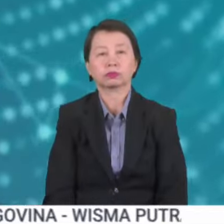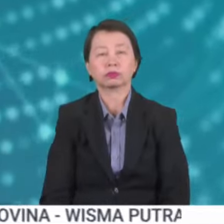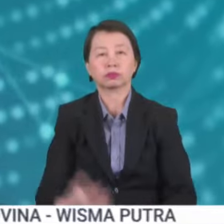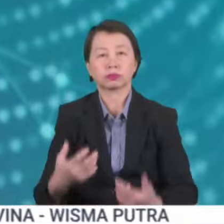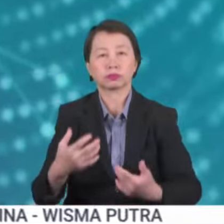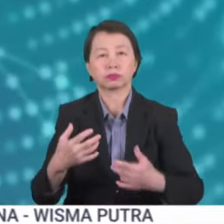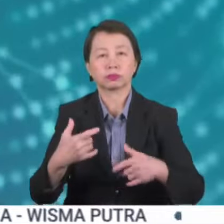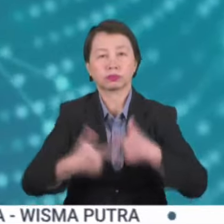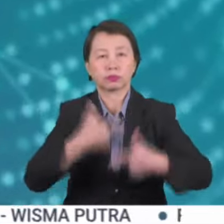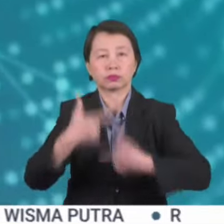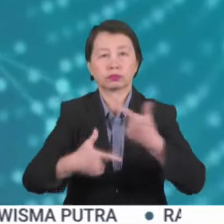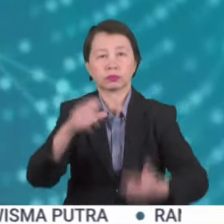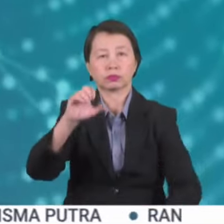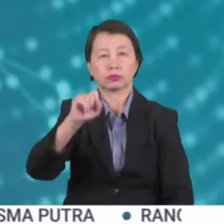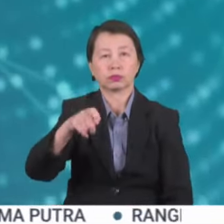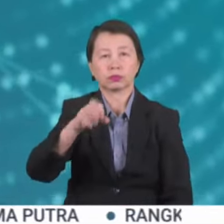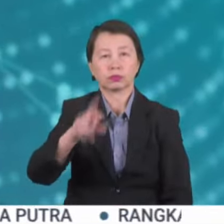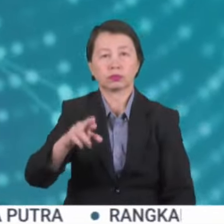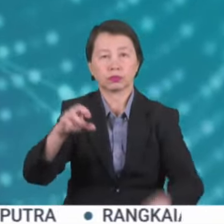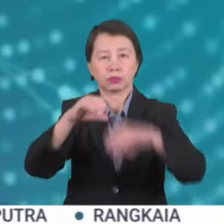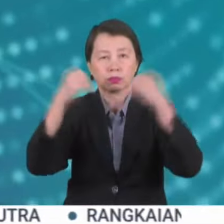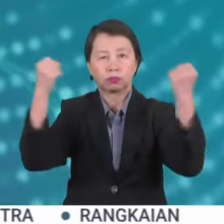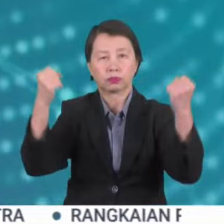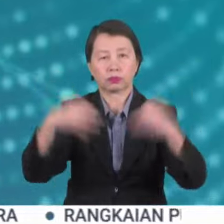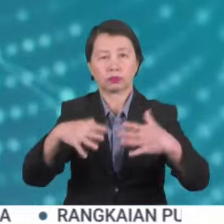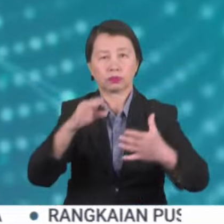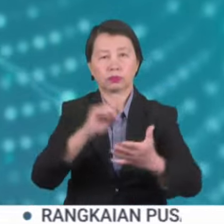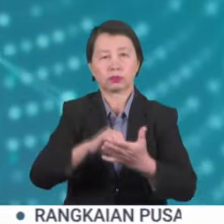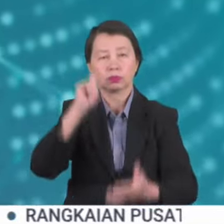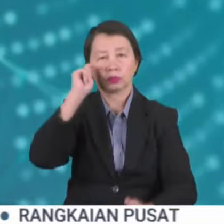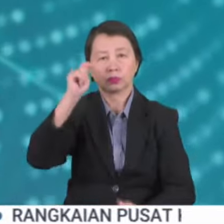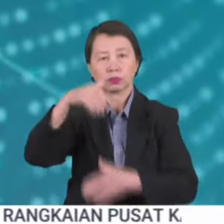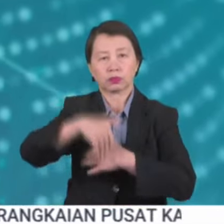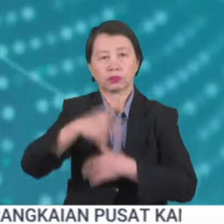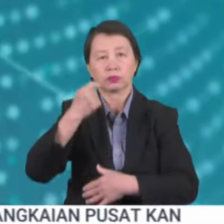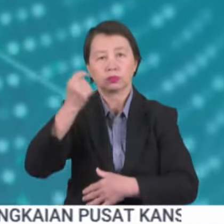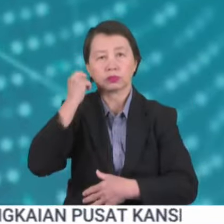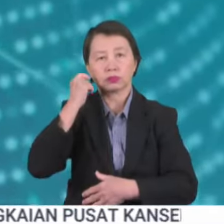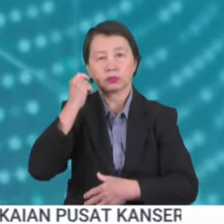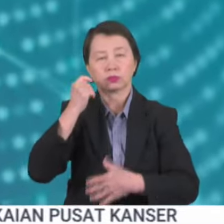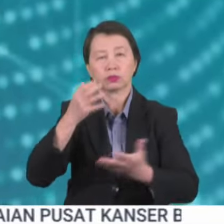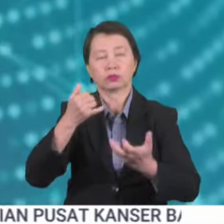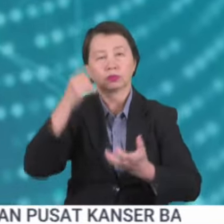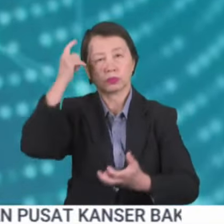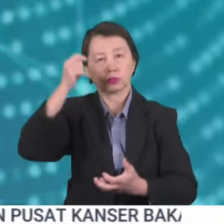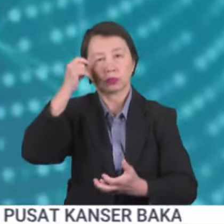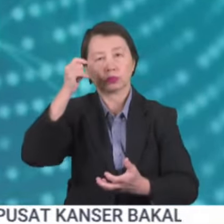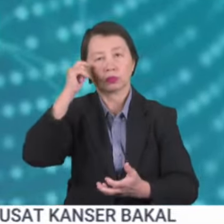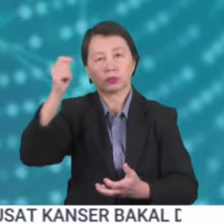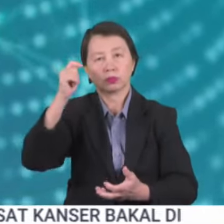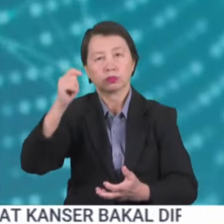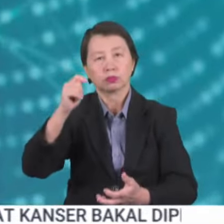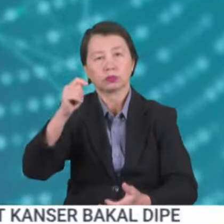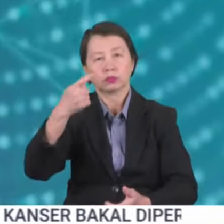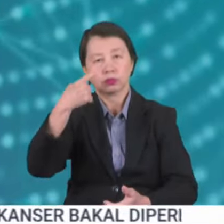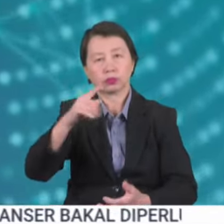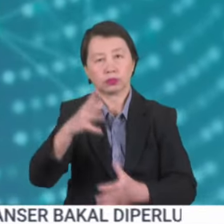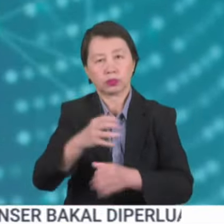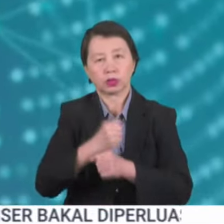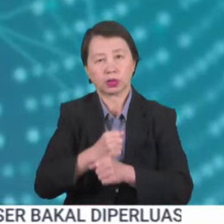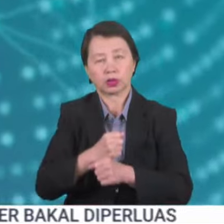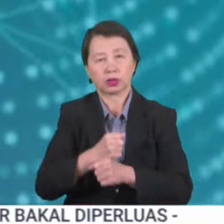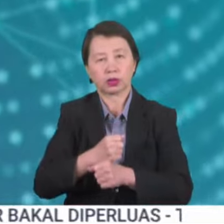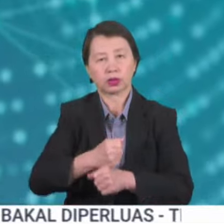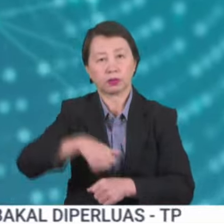Ini pula aksi Liga Super yang berlangsung di Stadium Sultan Mizan Zainal Abidin malam tadi. Hasrat tuan rumah Terengganu FC TFC untuk meraih